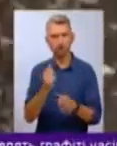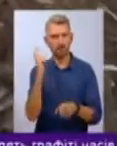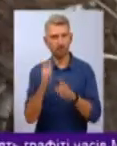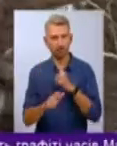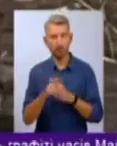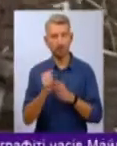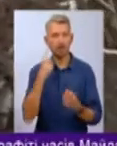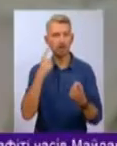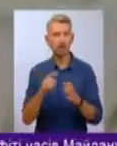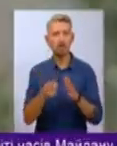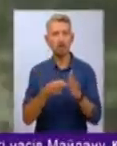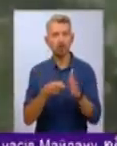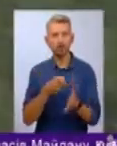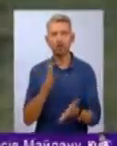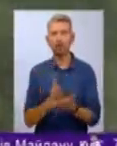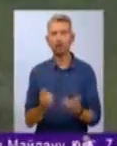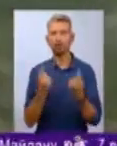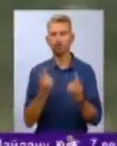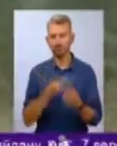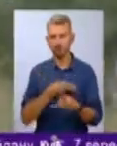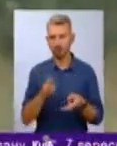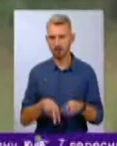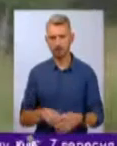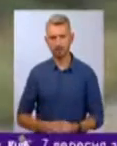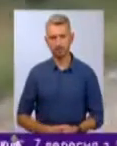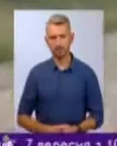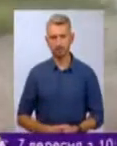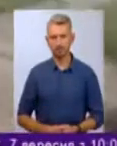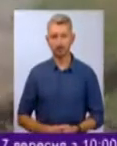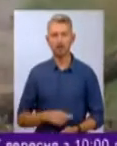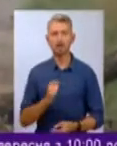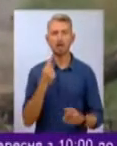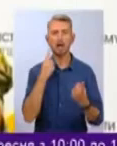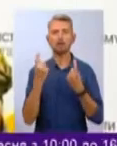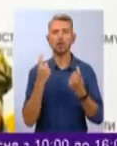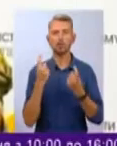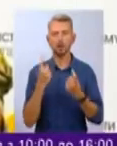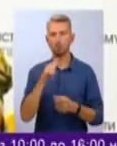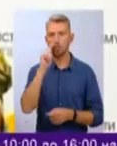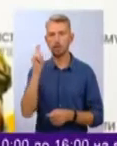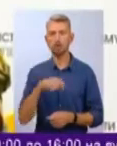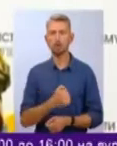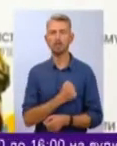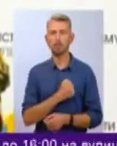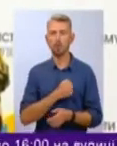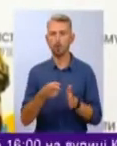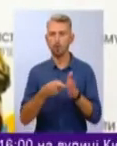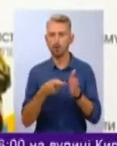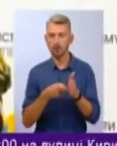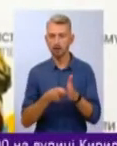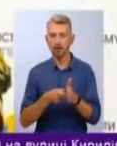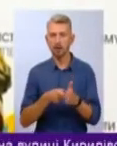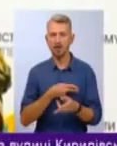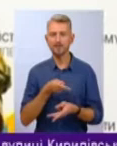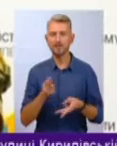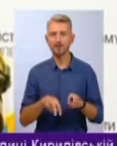за даними розвідки, має суттєві втрати. За інформацією української військової розвідки, втрати ворога